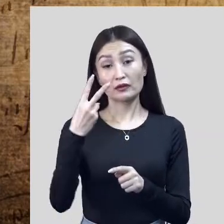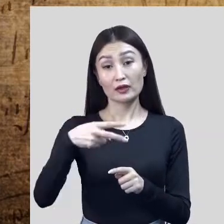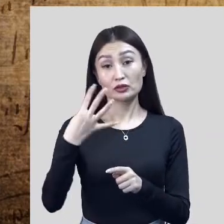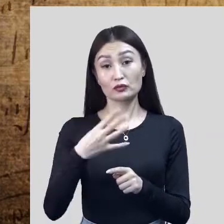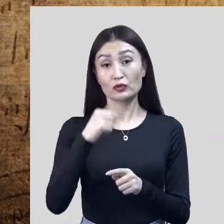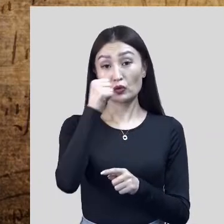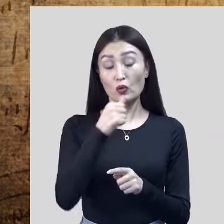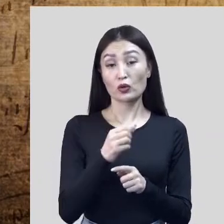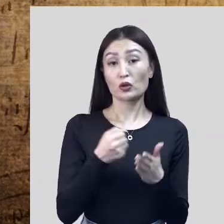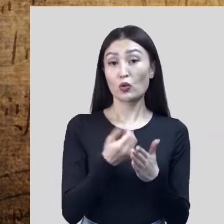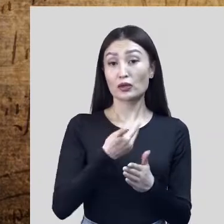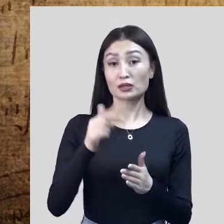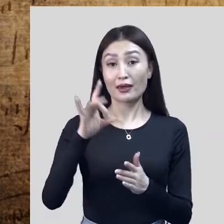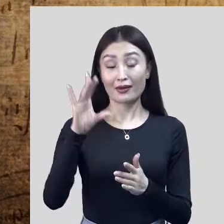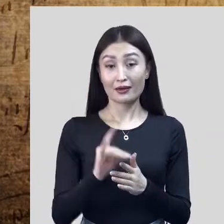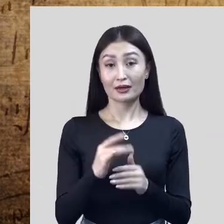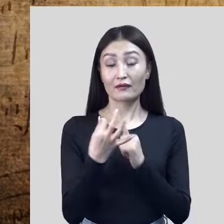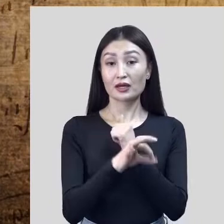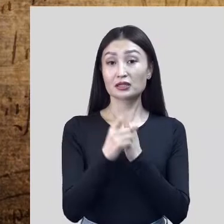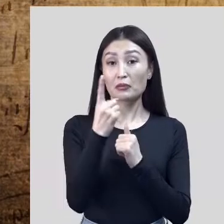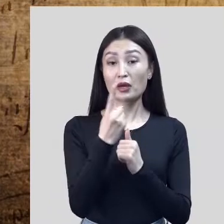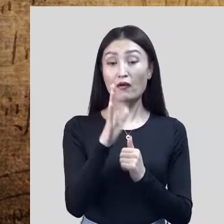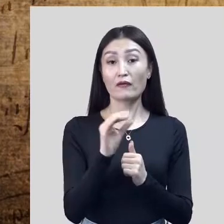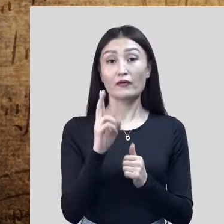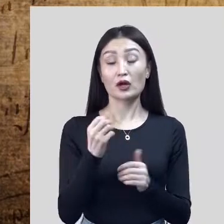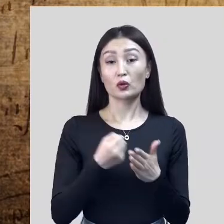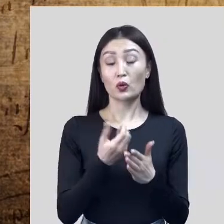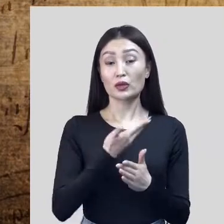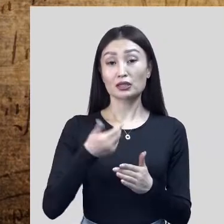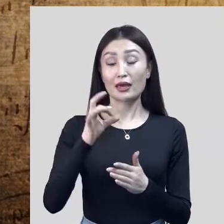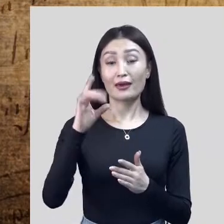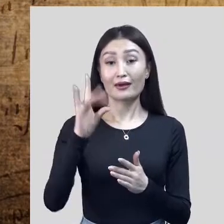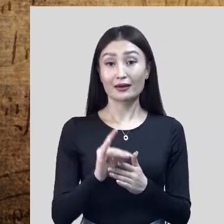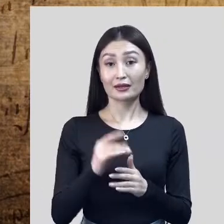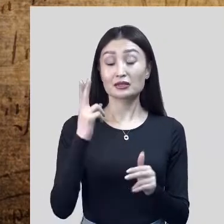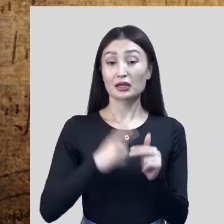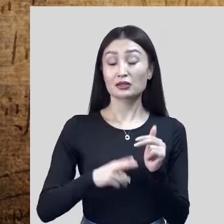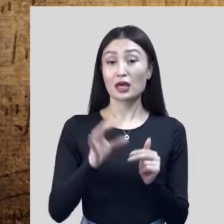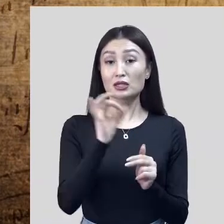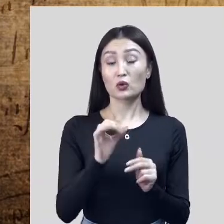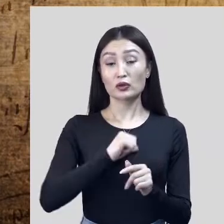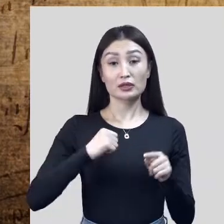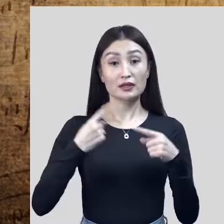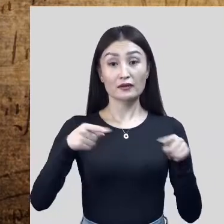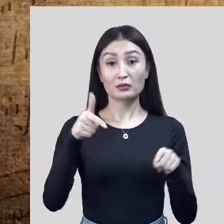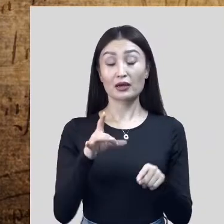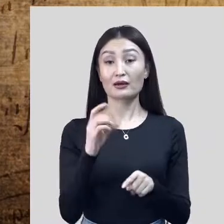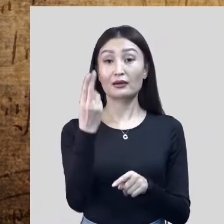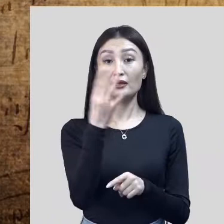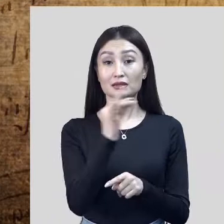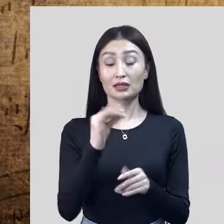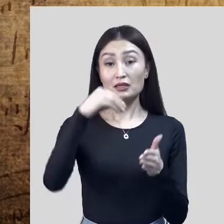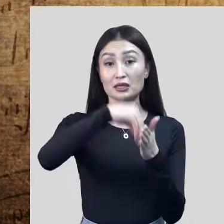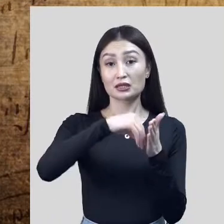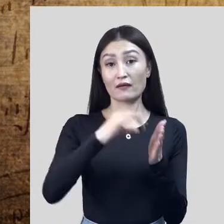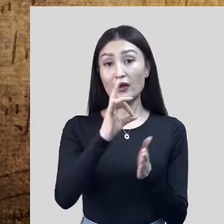334-324 годы до нашей эры. В конце первого века до нашей эры заканчивается история независимой Греции. В это время она входит в